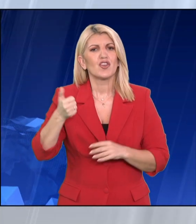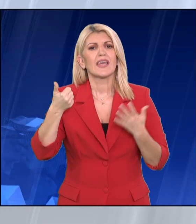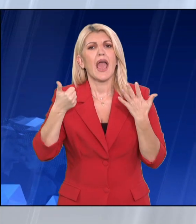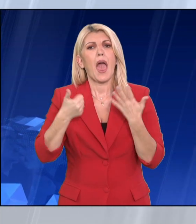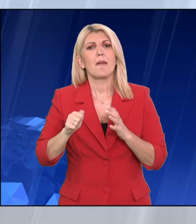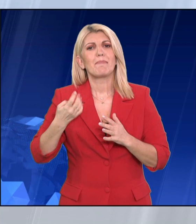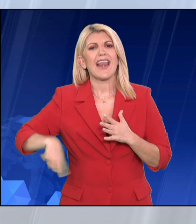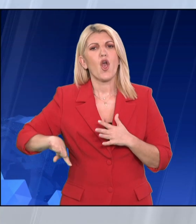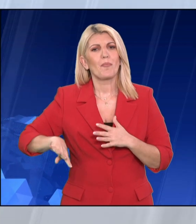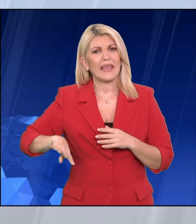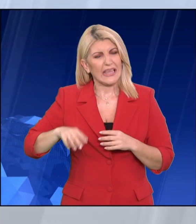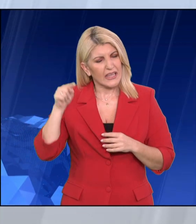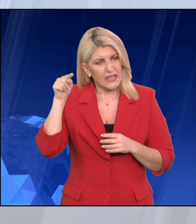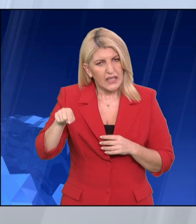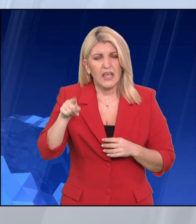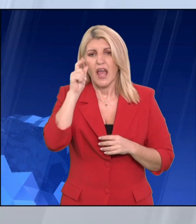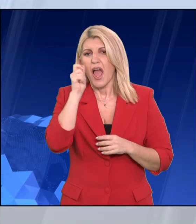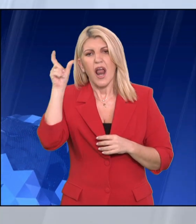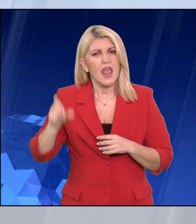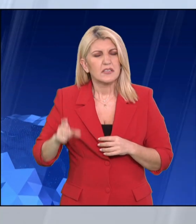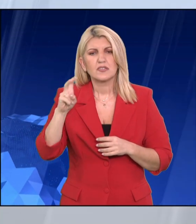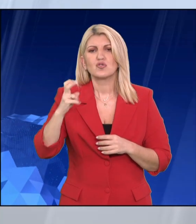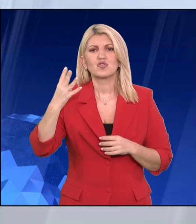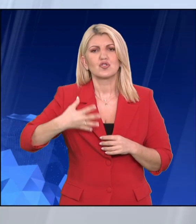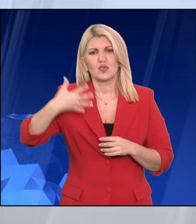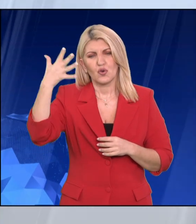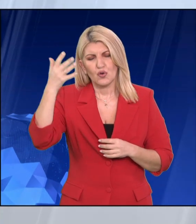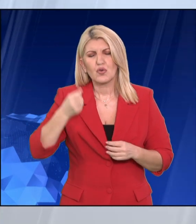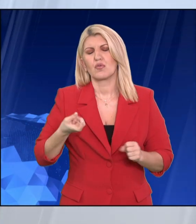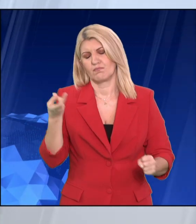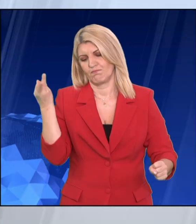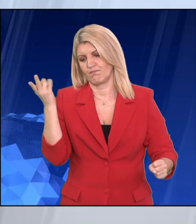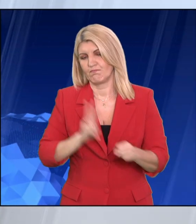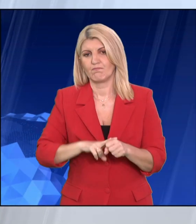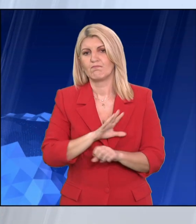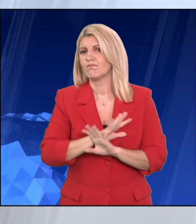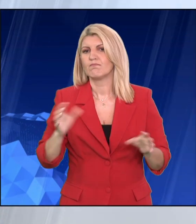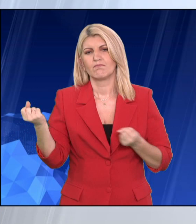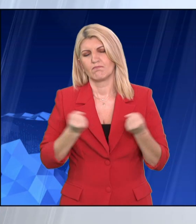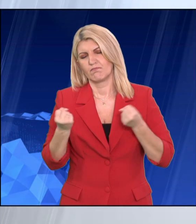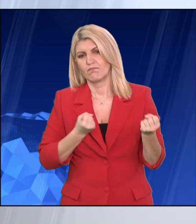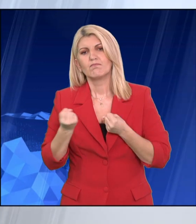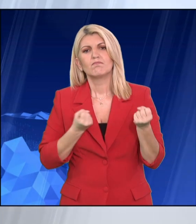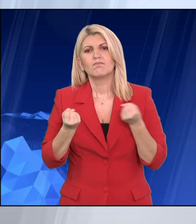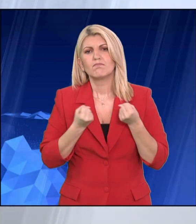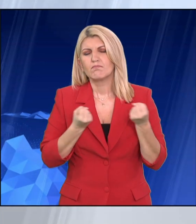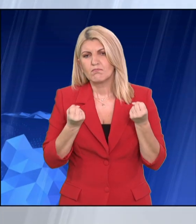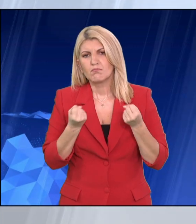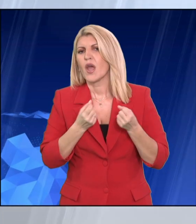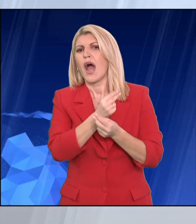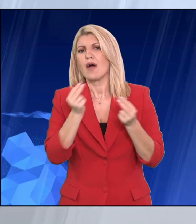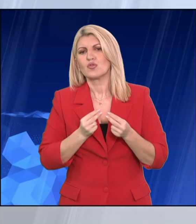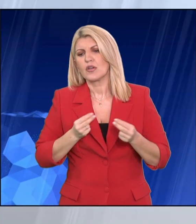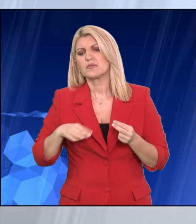στις 3.30 τα ξημερώματα. Κάτω από αδιευκρίνιστες συνθήκες, το αυτοκίνητο εξετράπη της πορείας του και προσέκρουσε σε τσιμεντένιο τοιχείο,